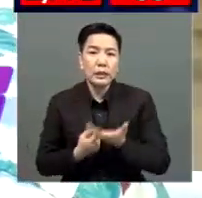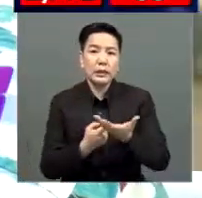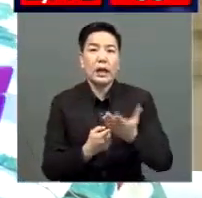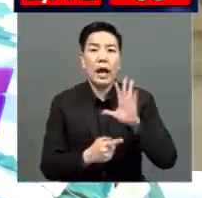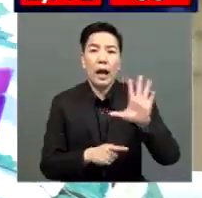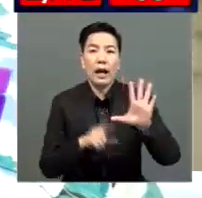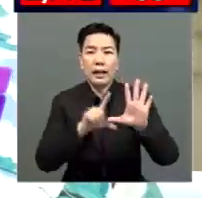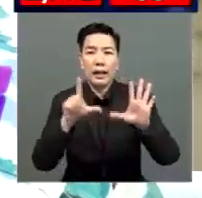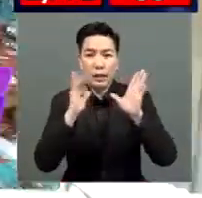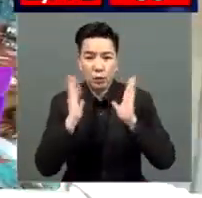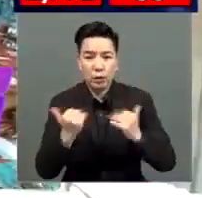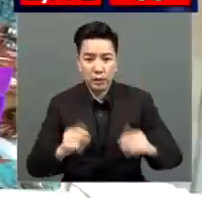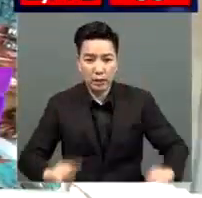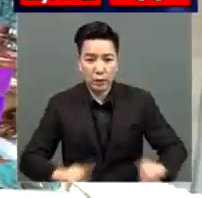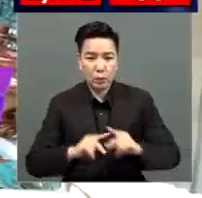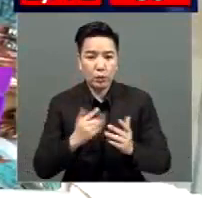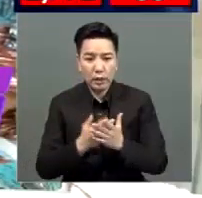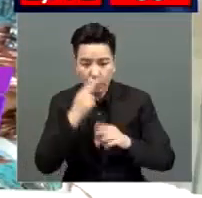บาทและกลุ่มที่ขอรบกวนสิทธิ์ซึ่งภาพรวมในขณะนี้นะครับมีประชาชนยืนรบกวนสิทธิ์แล้วกว่า5